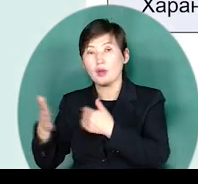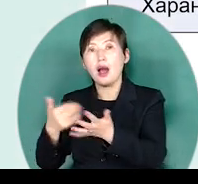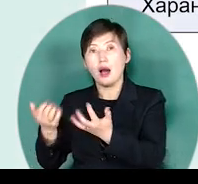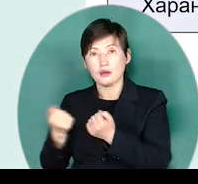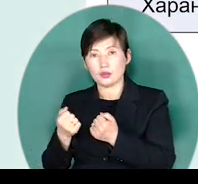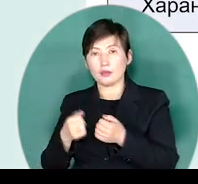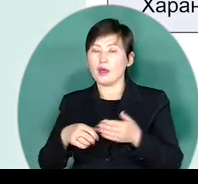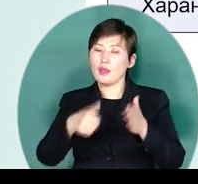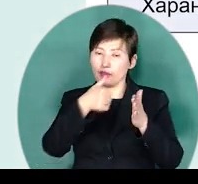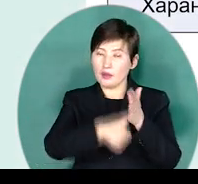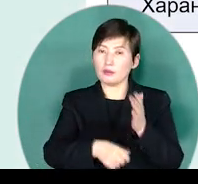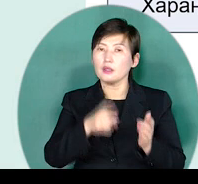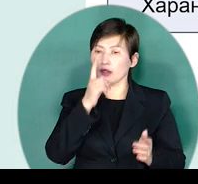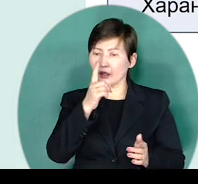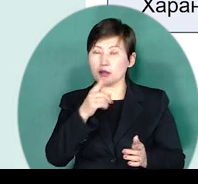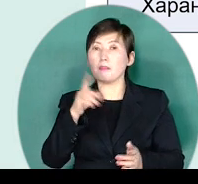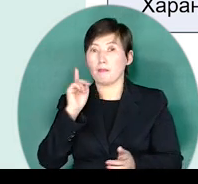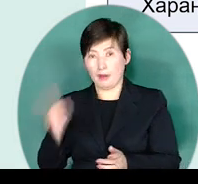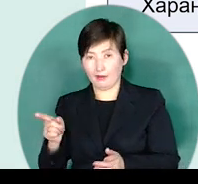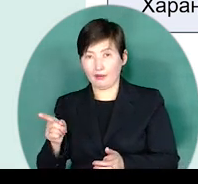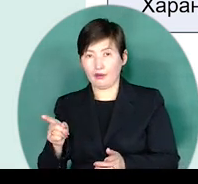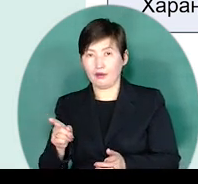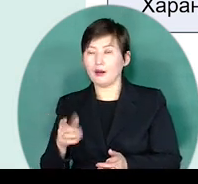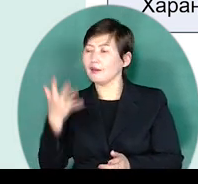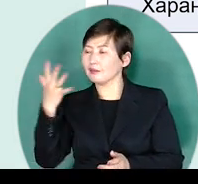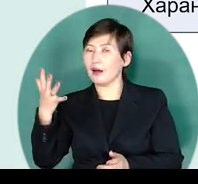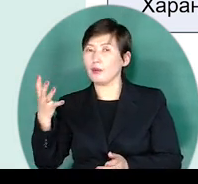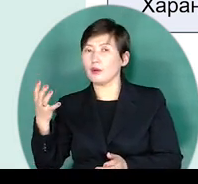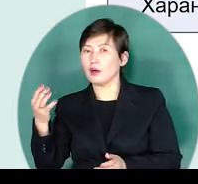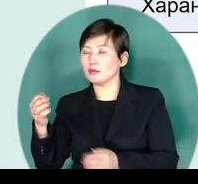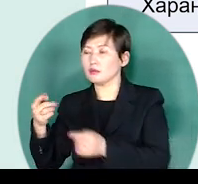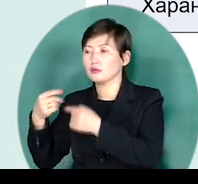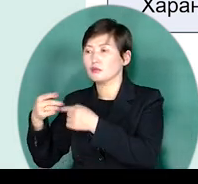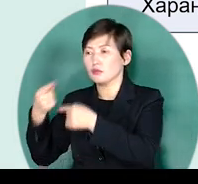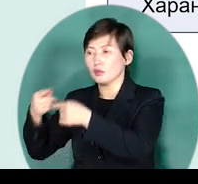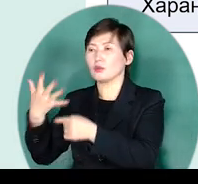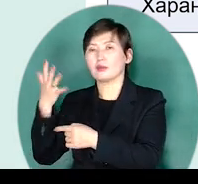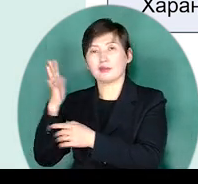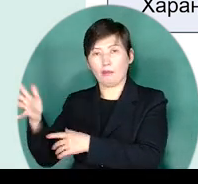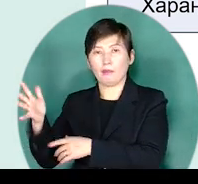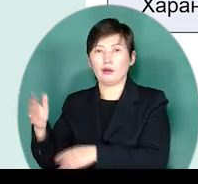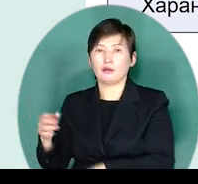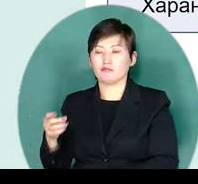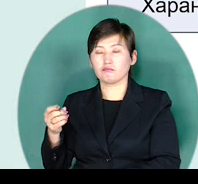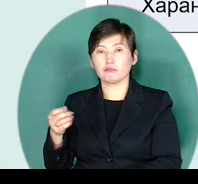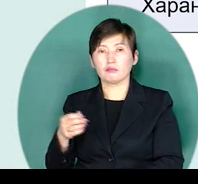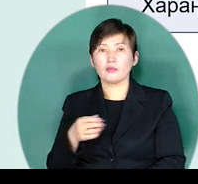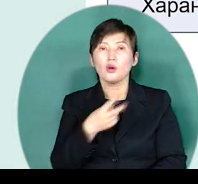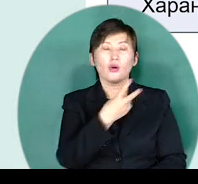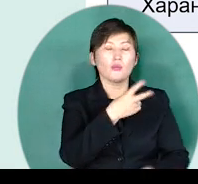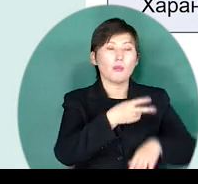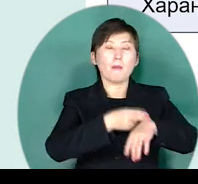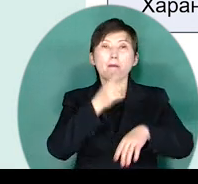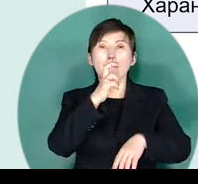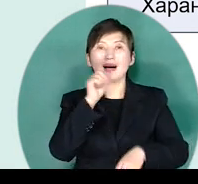За дэвтэр нэг бүрөө нь 1000 төгрөг байна, тийм ээ. Төгөл ширхэг 5 ширхэг явал нийт 50000 төгрөг төлжээ. Үзгэн бал 200